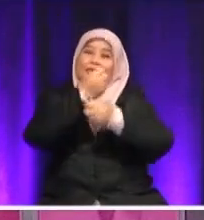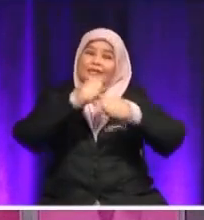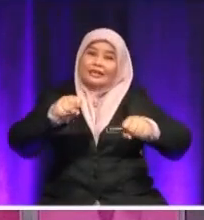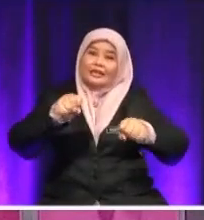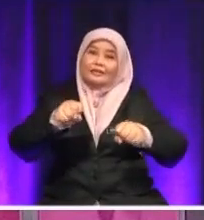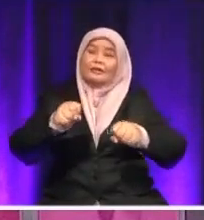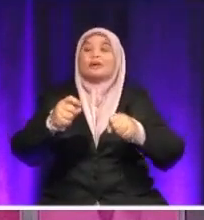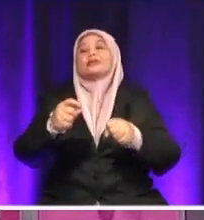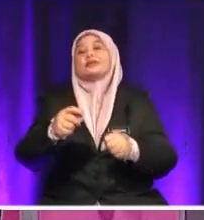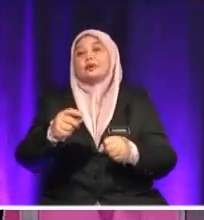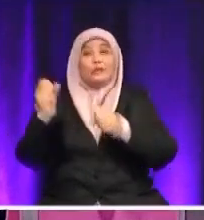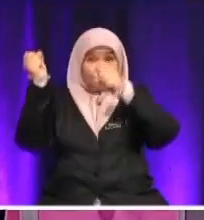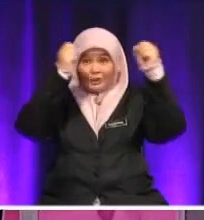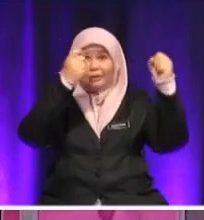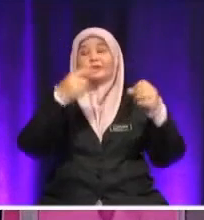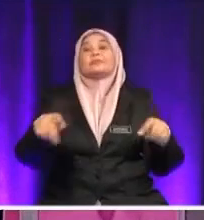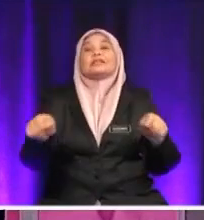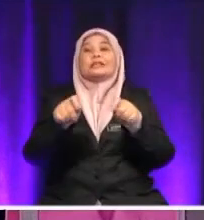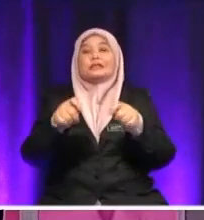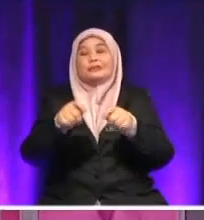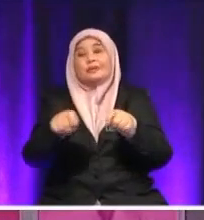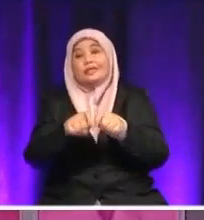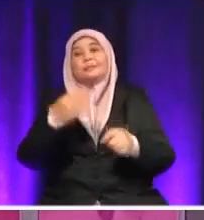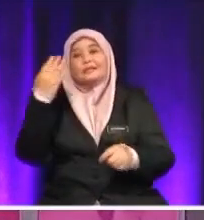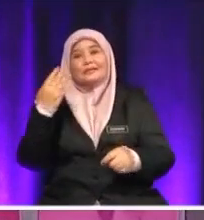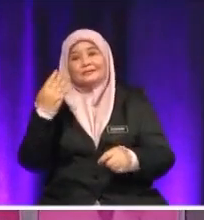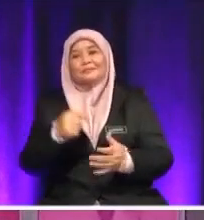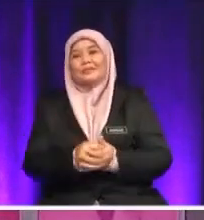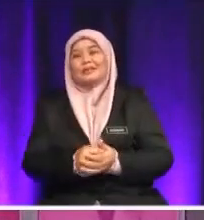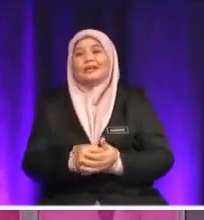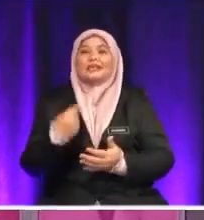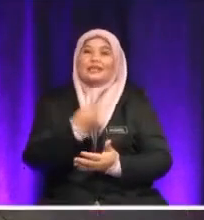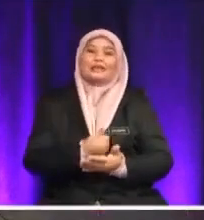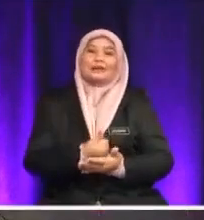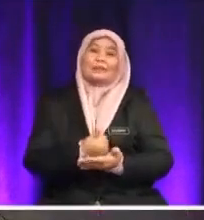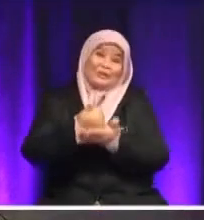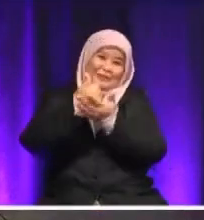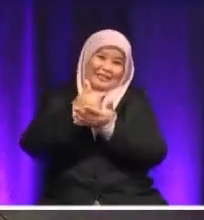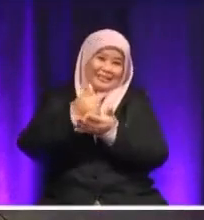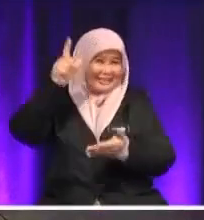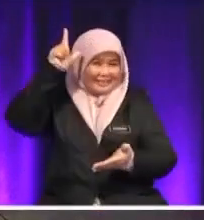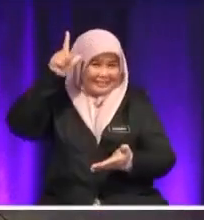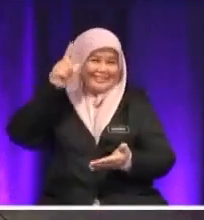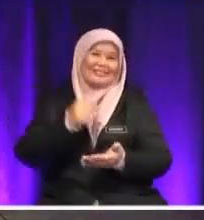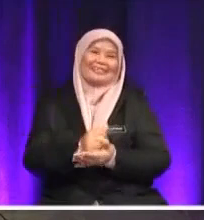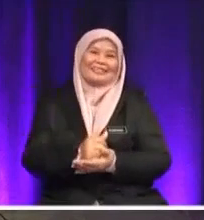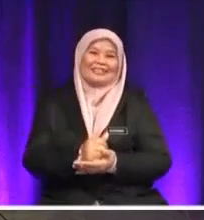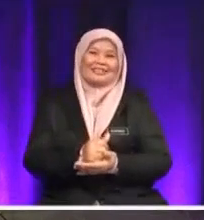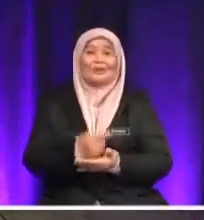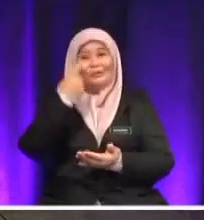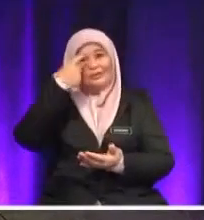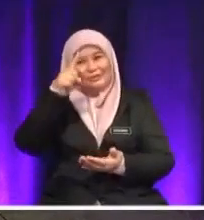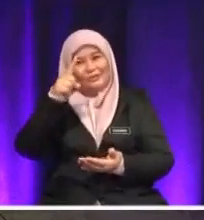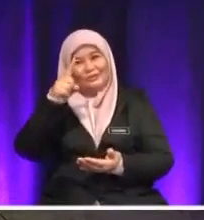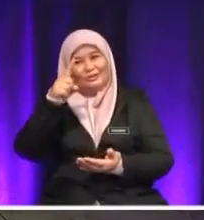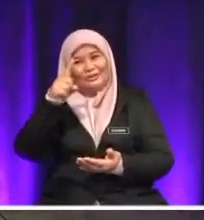beberapa situasi seperti biasa. Okay. Saya perlukan bantuan daripada Abang Hakim yang kacak dan bergaya hari ini. Bila saya kata